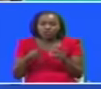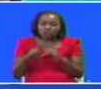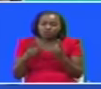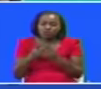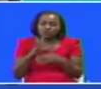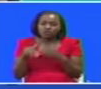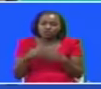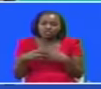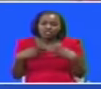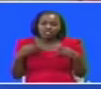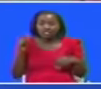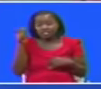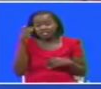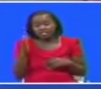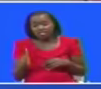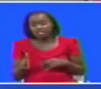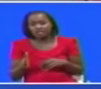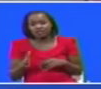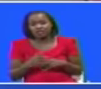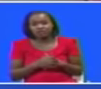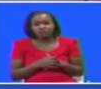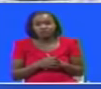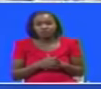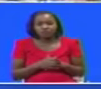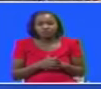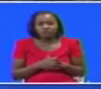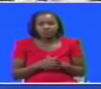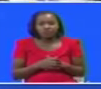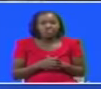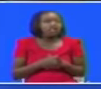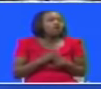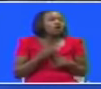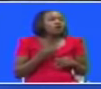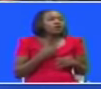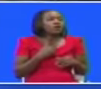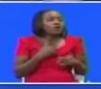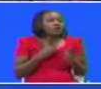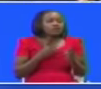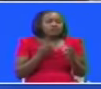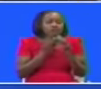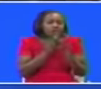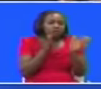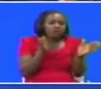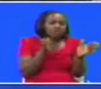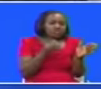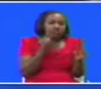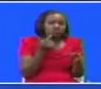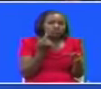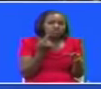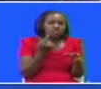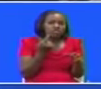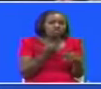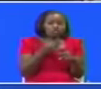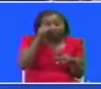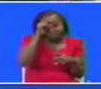za afya hapa nchini Kenya wakati ambapo mgomo huu unaendelea? Kuna sekta ya afya si ya public peke yake, si ya ile ya serikali